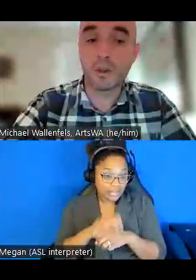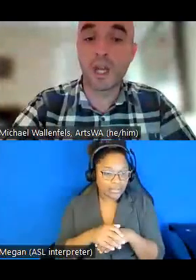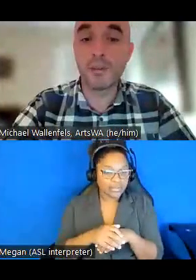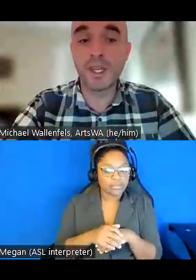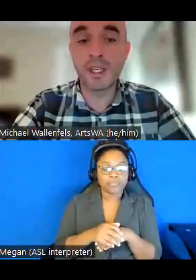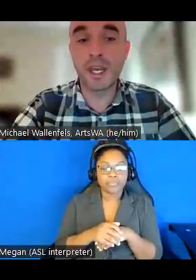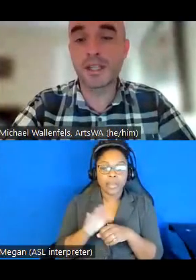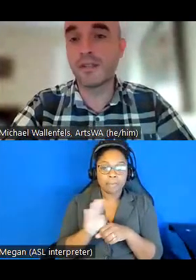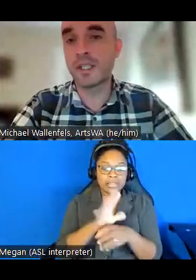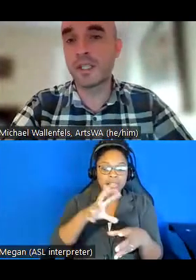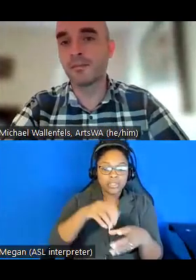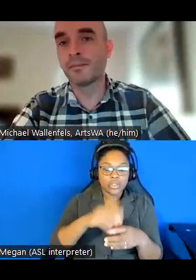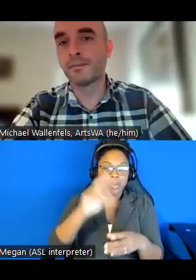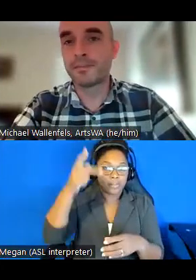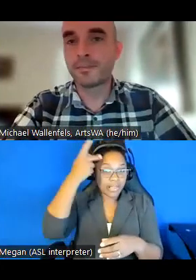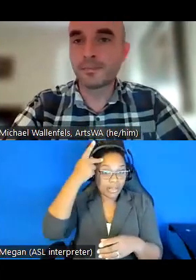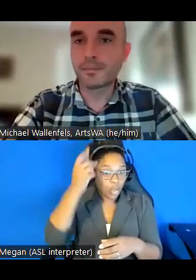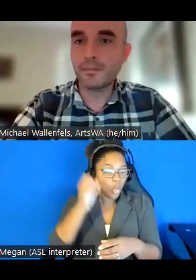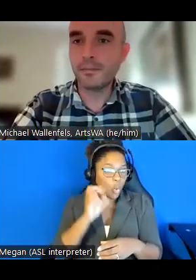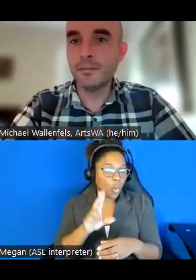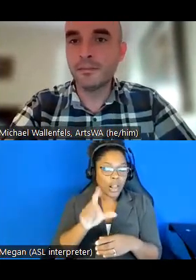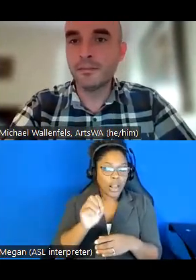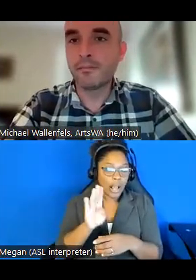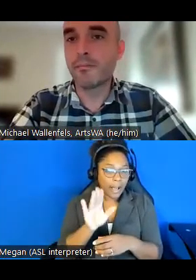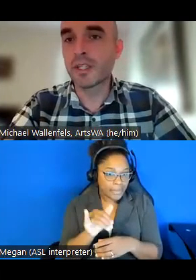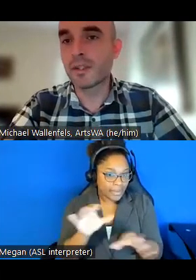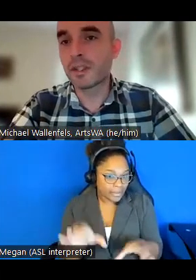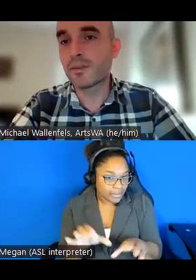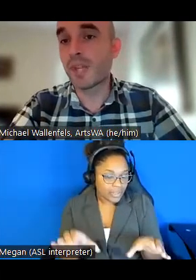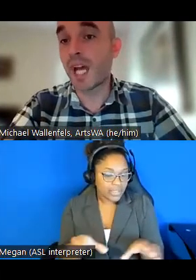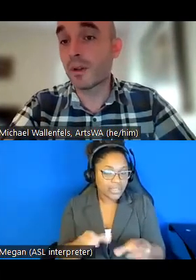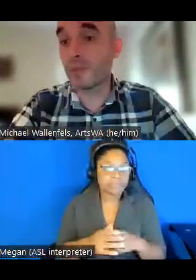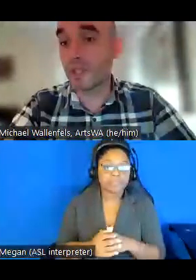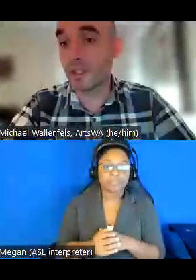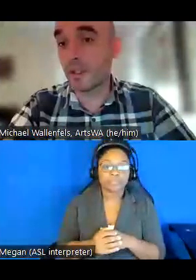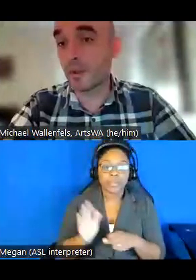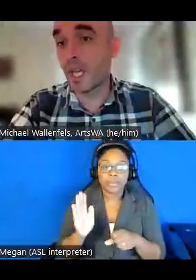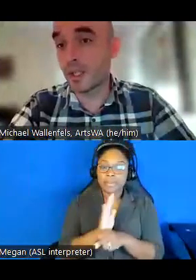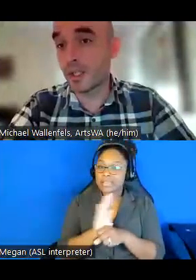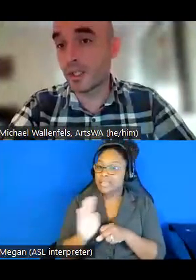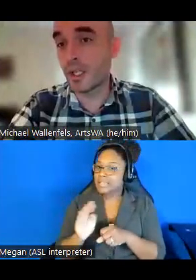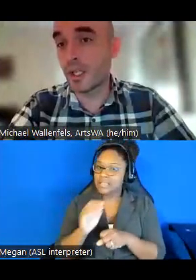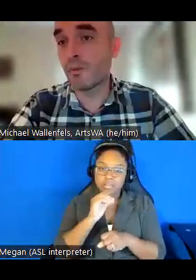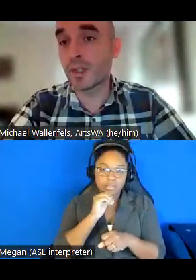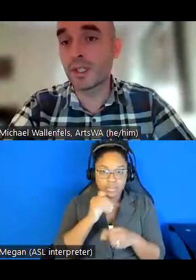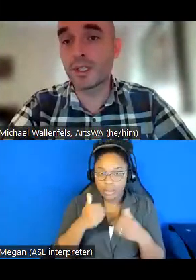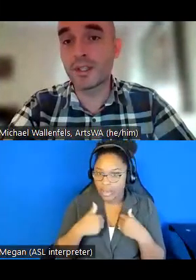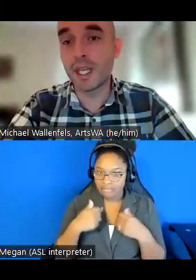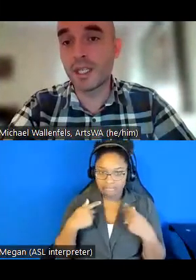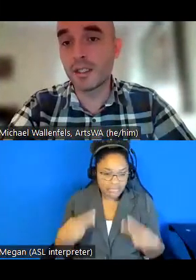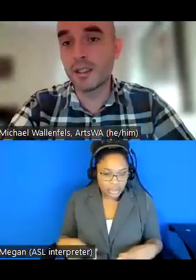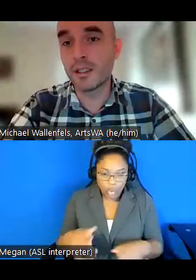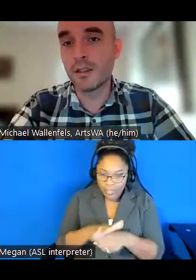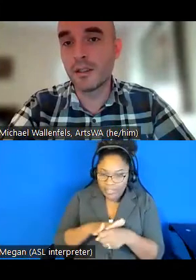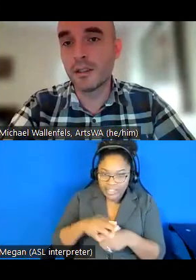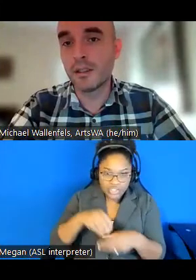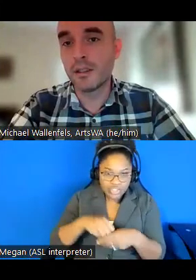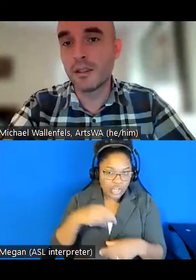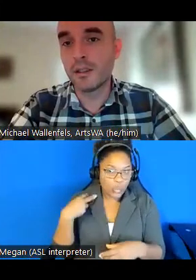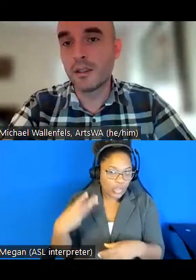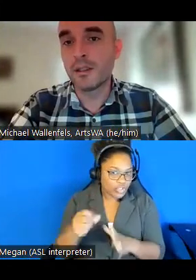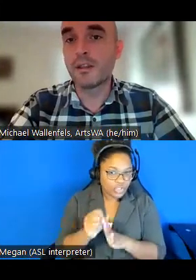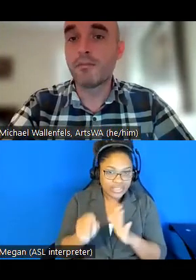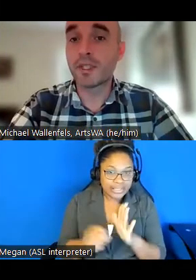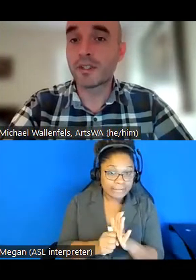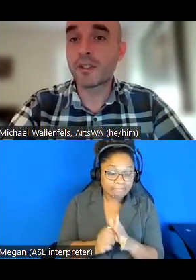활동에 종사하는 그런 기업 활동, 그다음에 워싱턴 주의 물리적 위치가 없는 기업